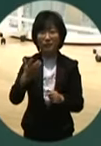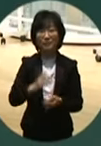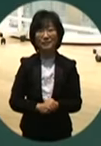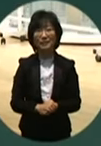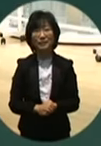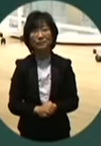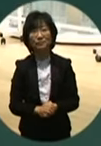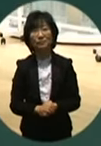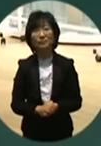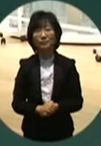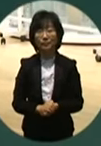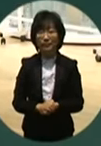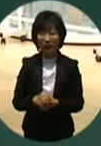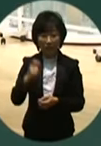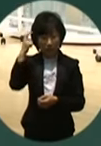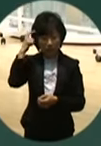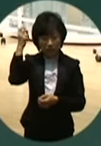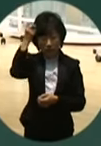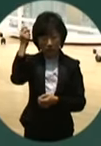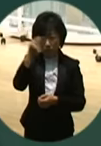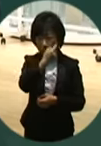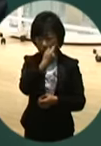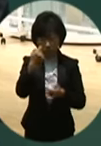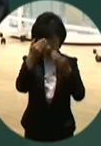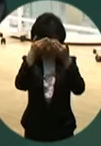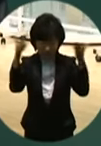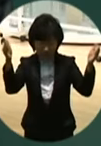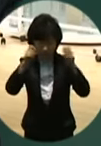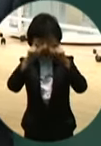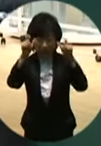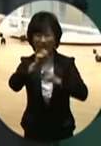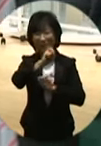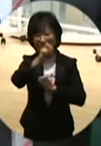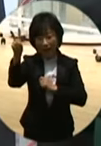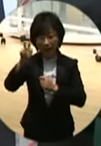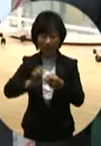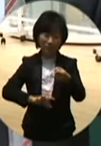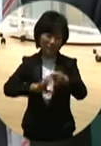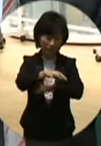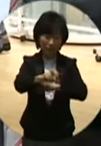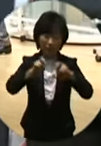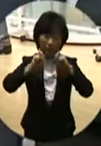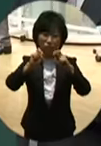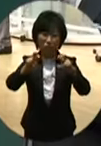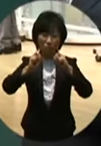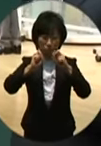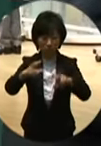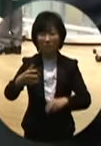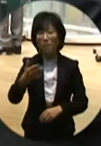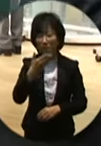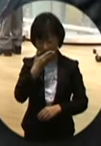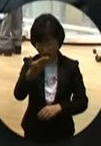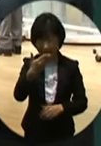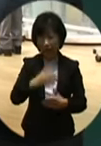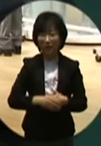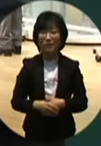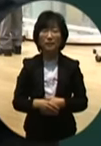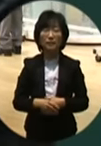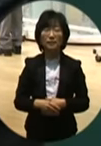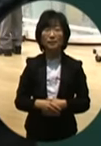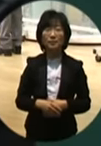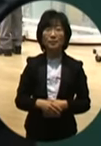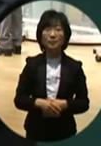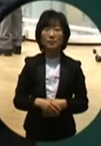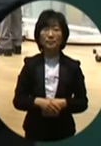열려야만 세계 선교 할 수 있는 거예요. Only when you open these eyes can you do world missions. 꼭 기억하셔야 됩니다. You must absolutely